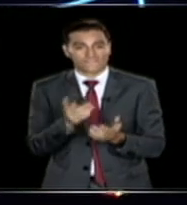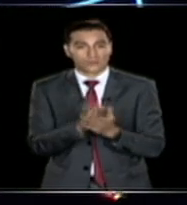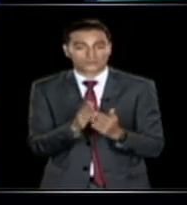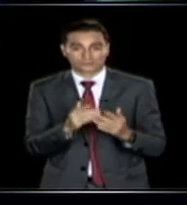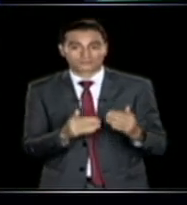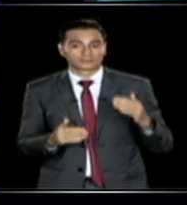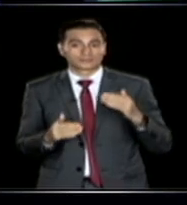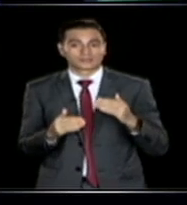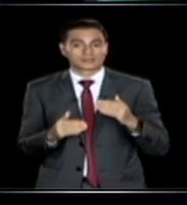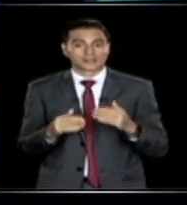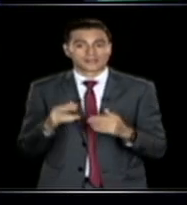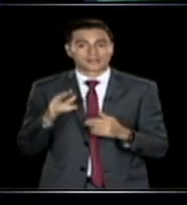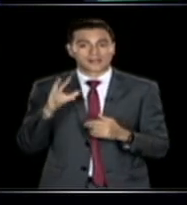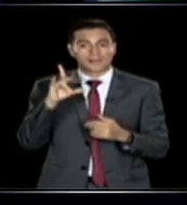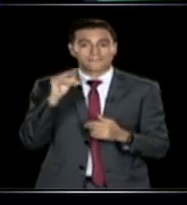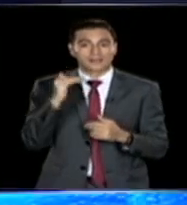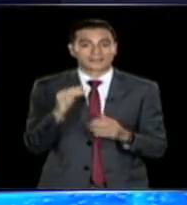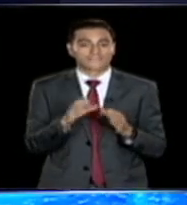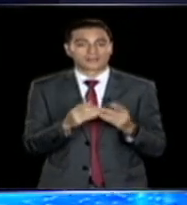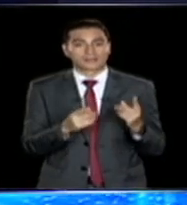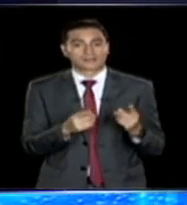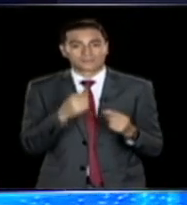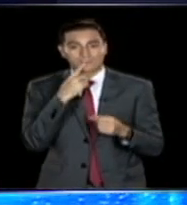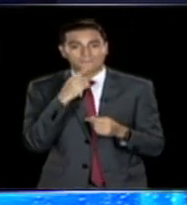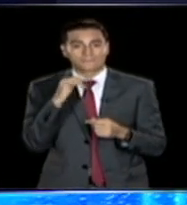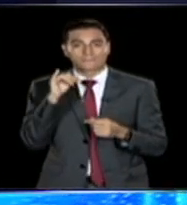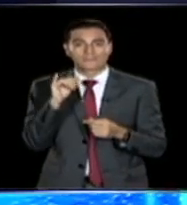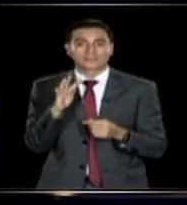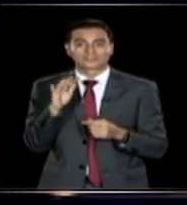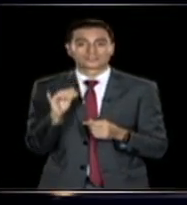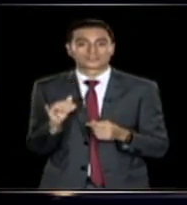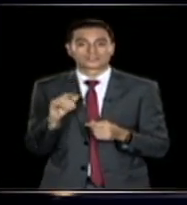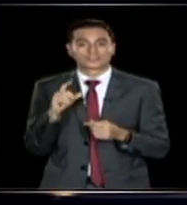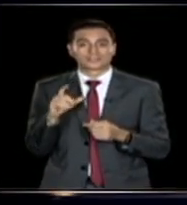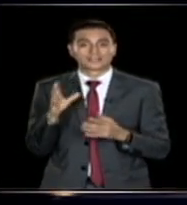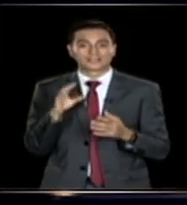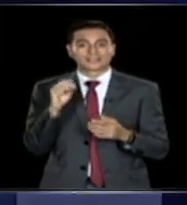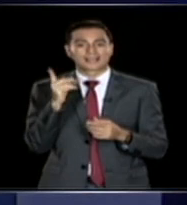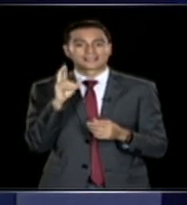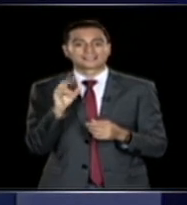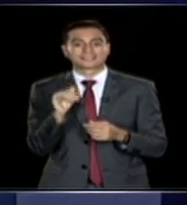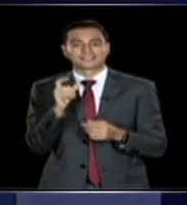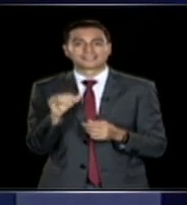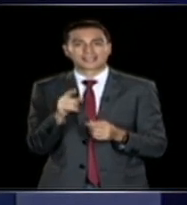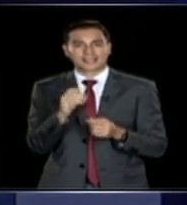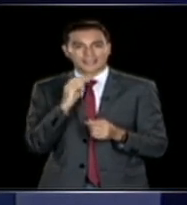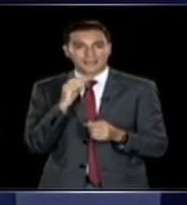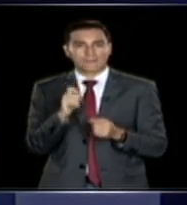فرصة التقدم للمريخ، محمود سمير. ميشيل بلاتيني. هي إجابة إلى حد